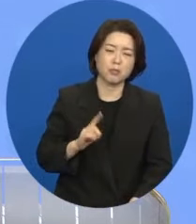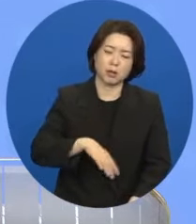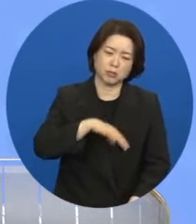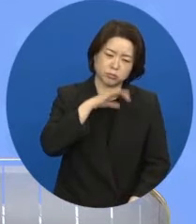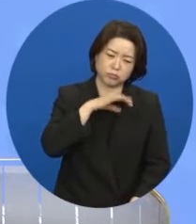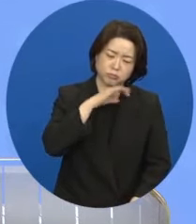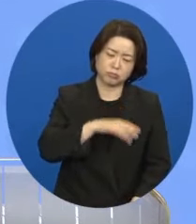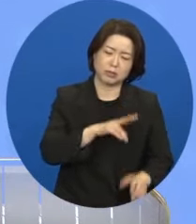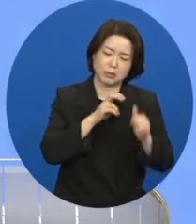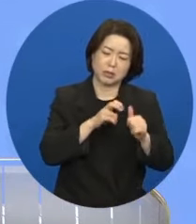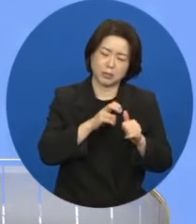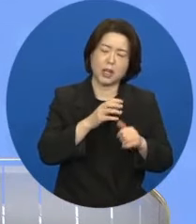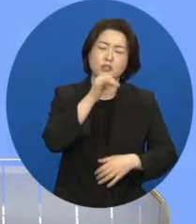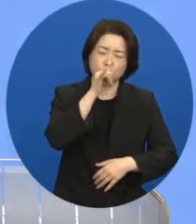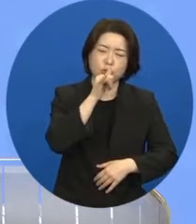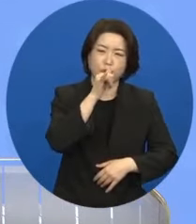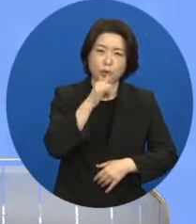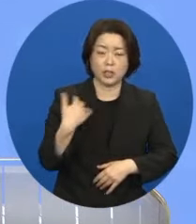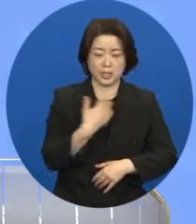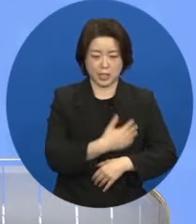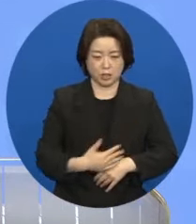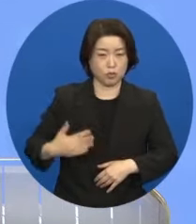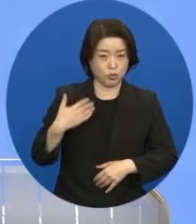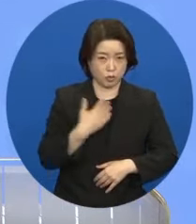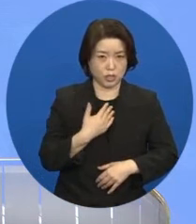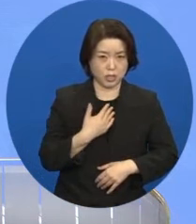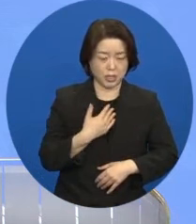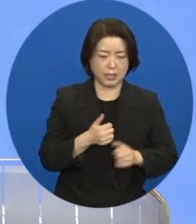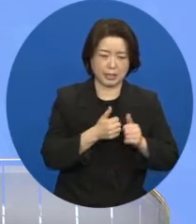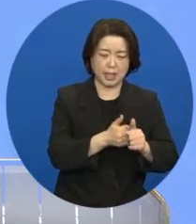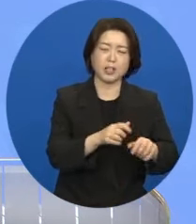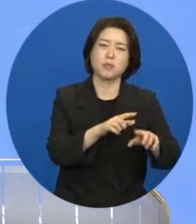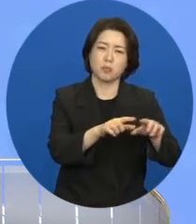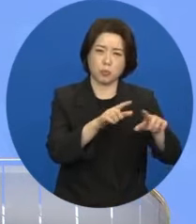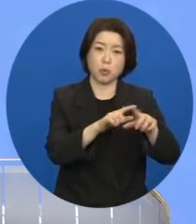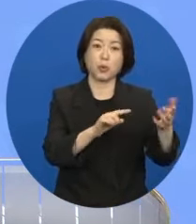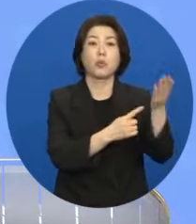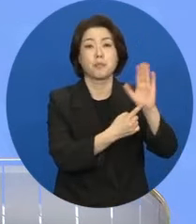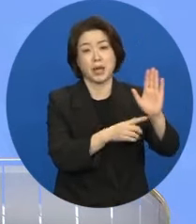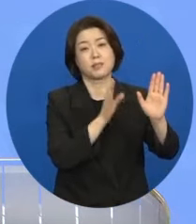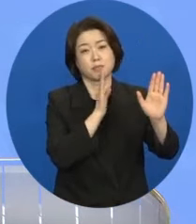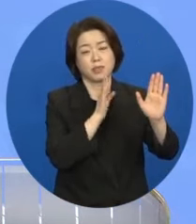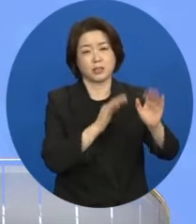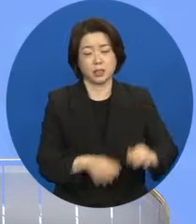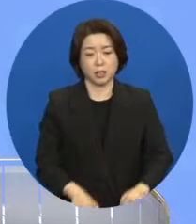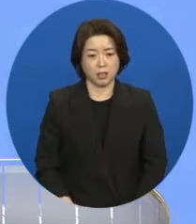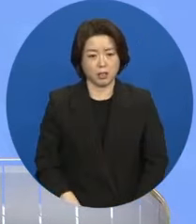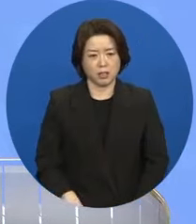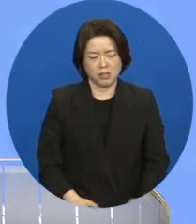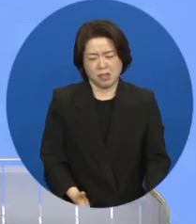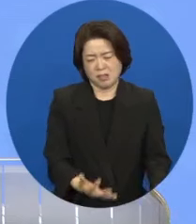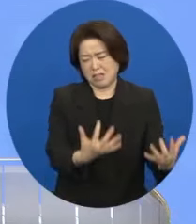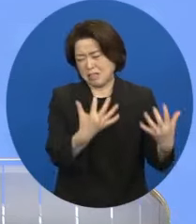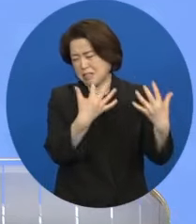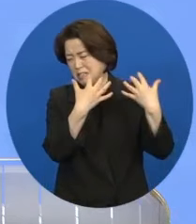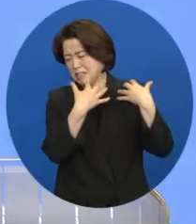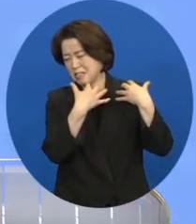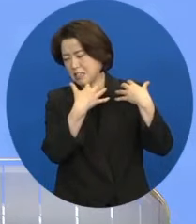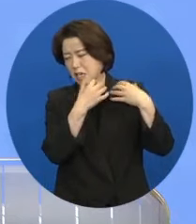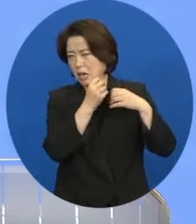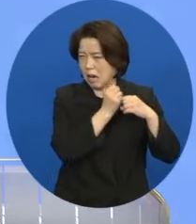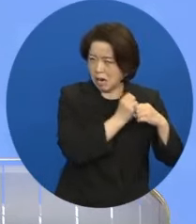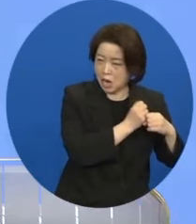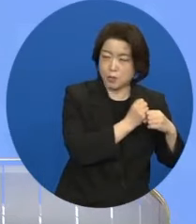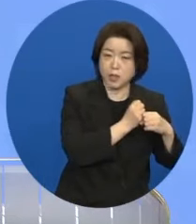걸기 마련입니다 이게 우리 육신의 일반적인 반응이죠 거기에 잠식 당하면 하나님이 함께하심을 보지